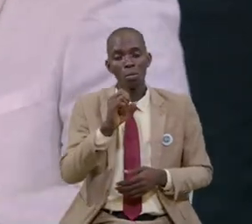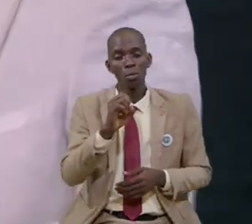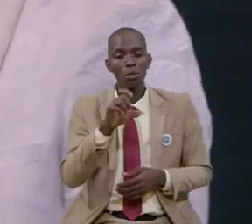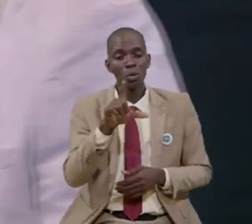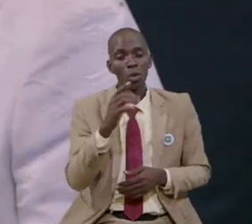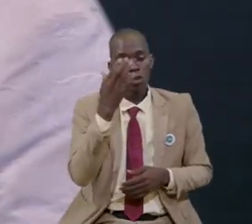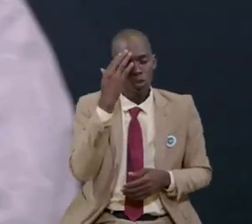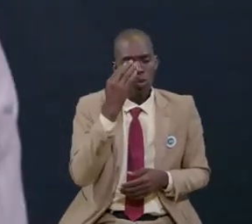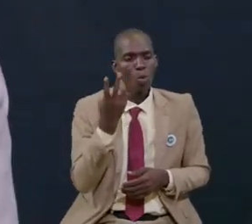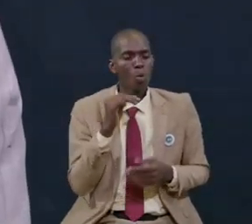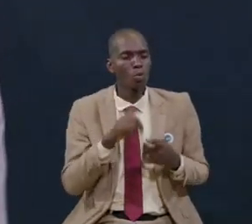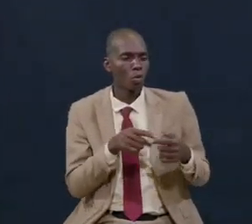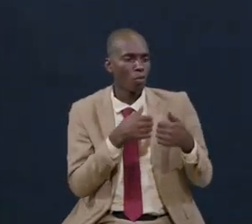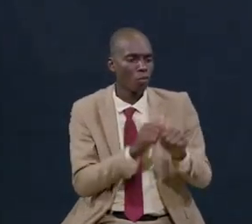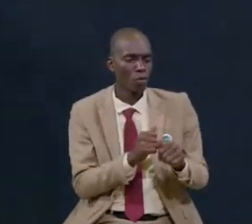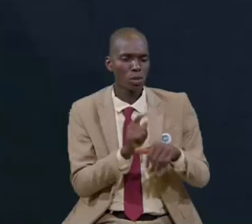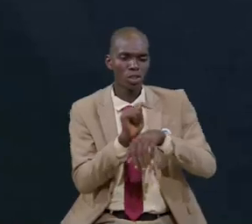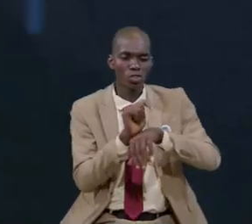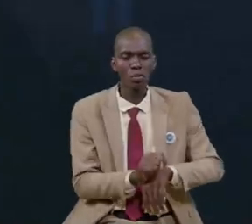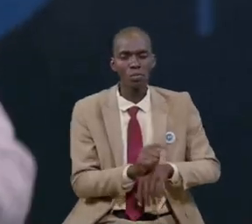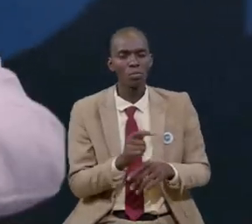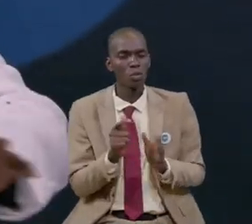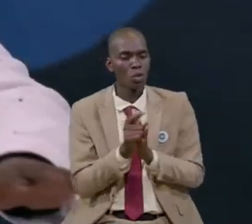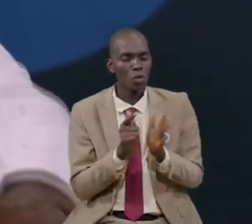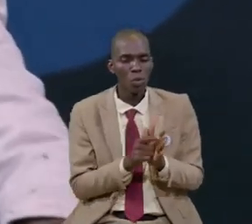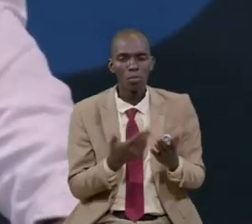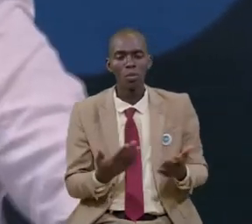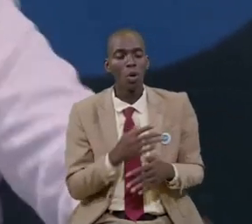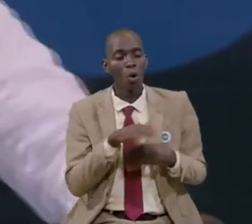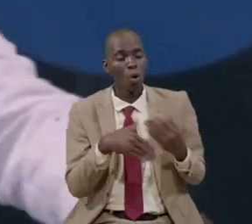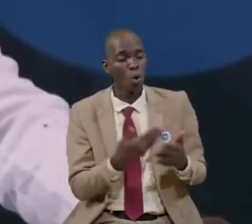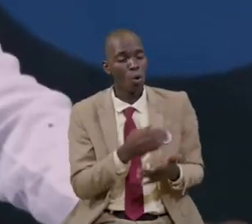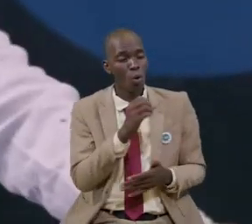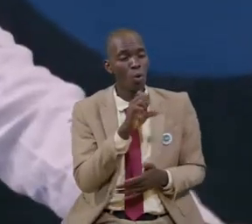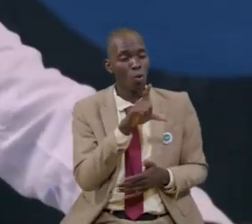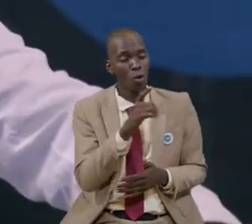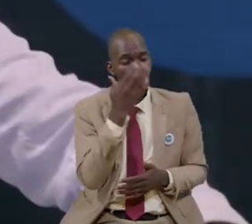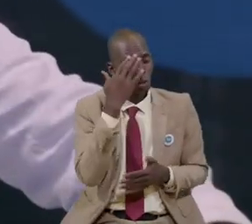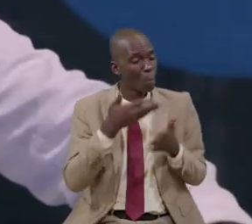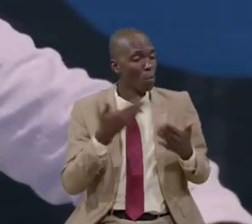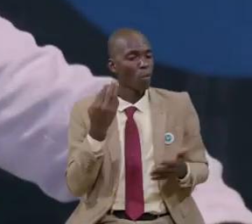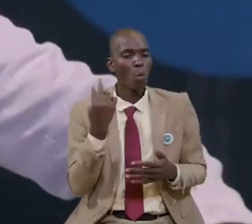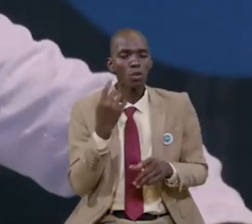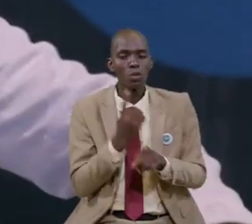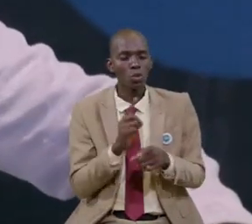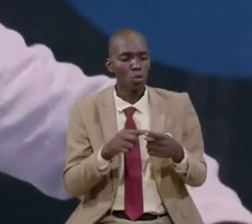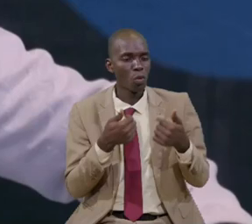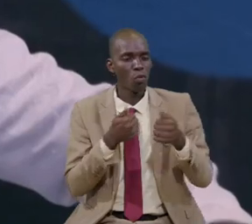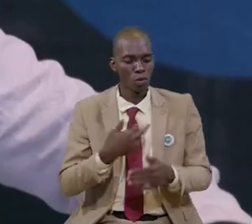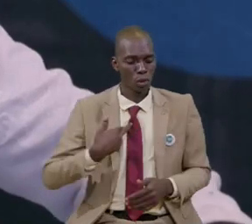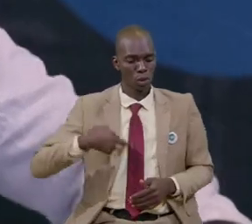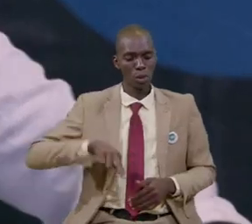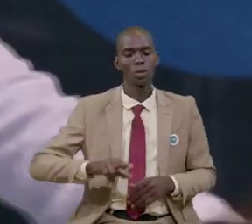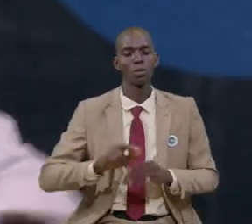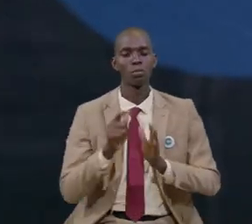savait, c'est la tradition. Tout ce qu'il savait, c'est la religion des Juifs. Mais